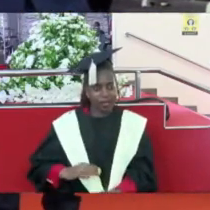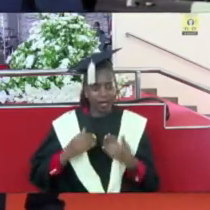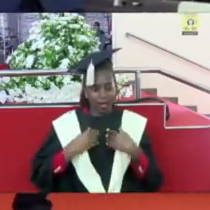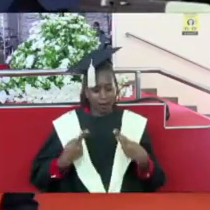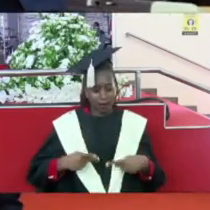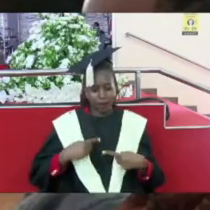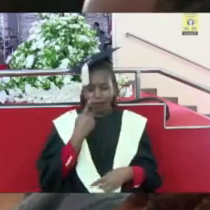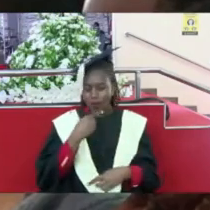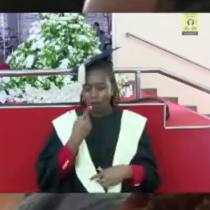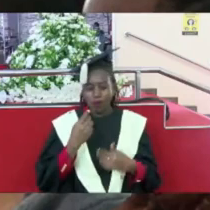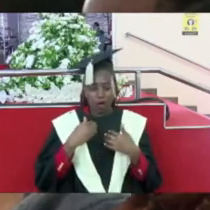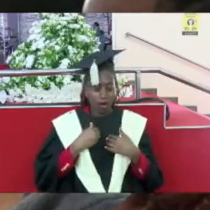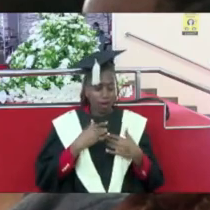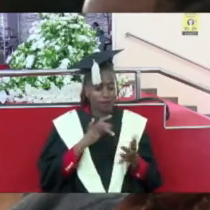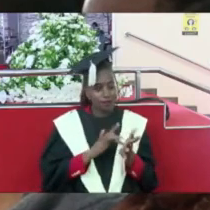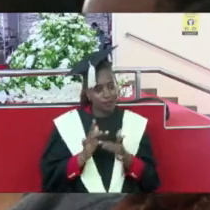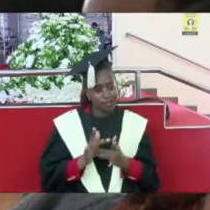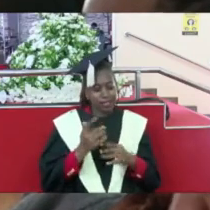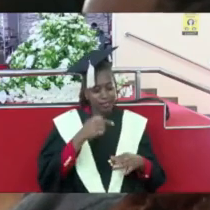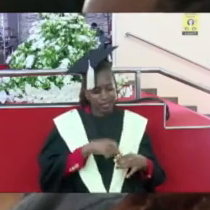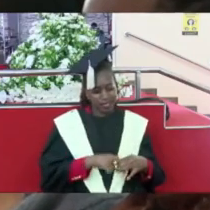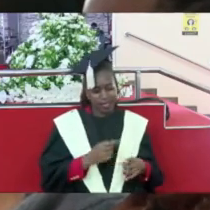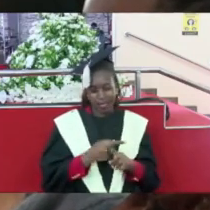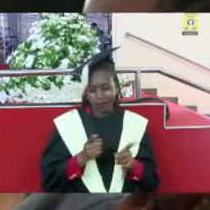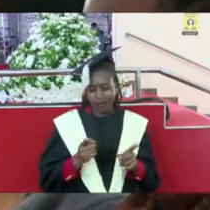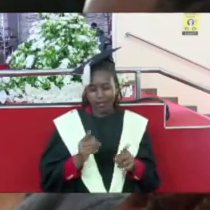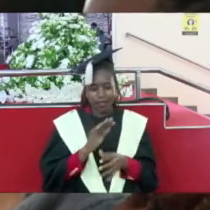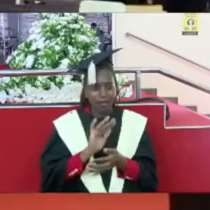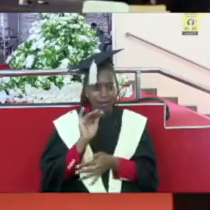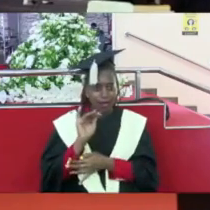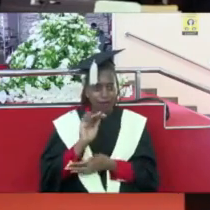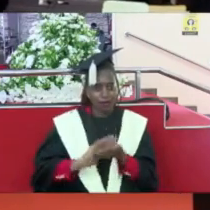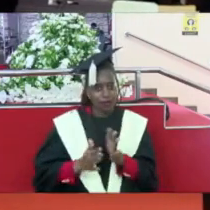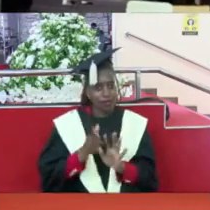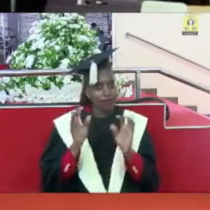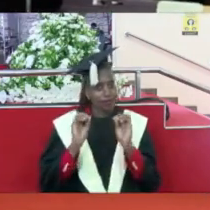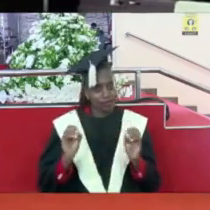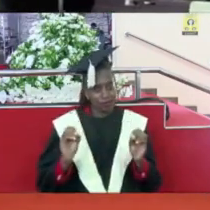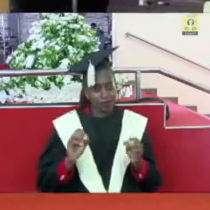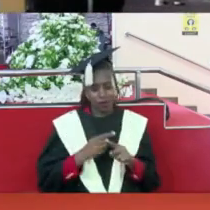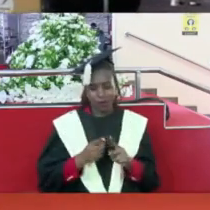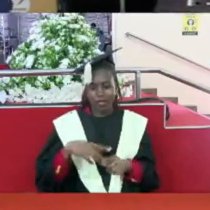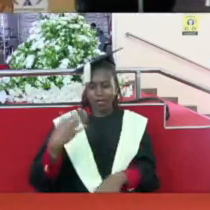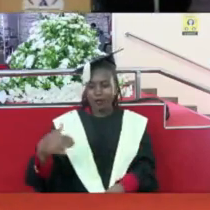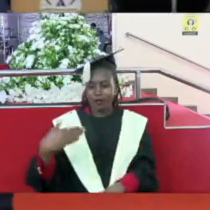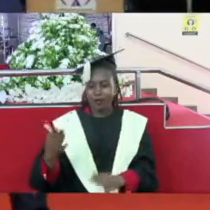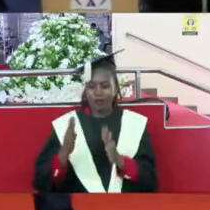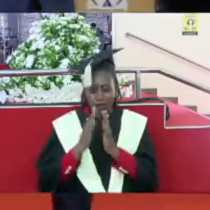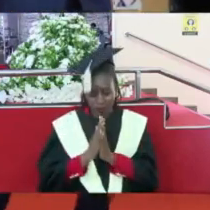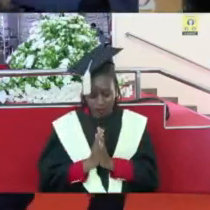ndani. Wamekataa kutubu. Na kuna mambo wanaombea. Na Mungu amesema yafe.